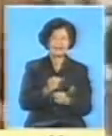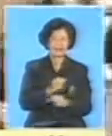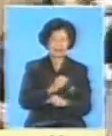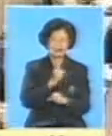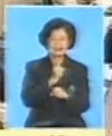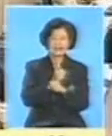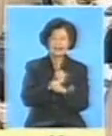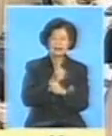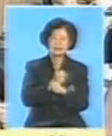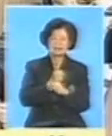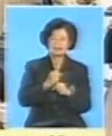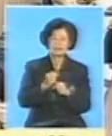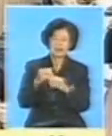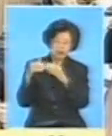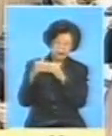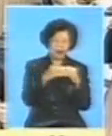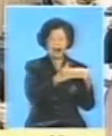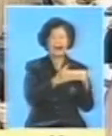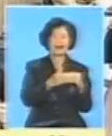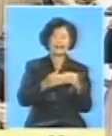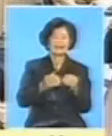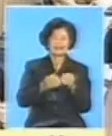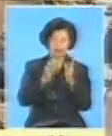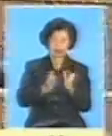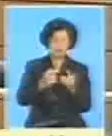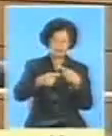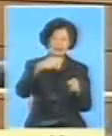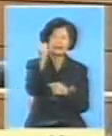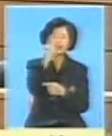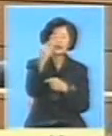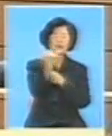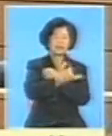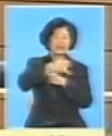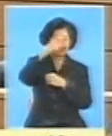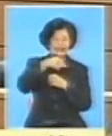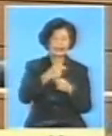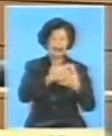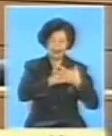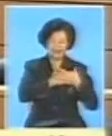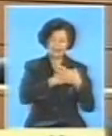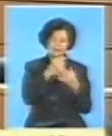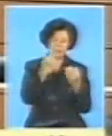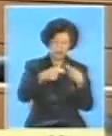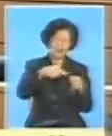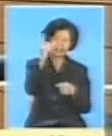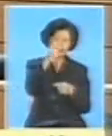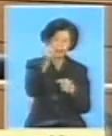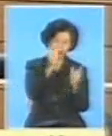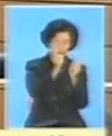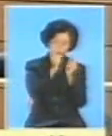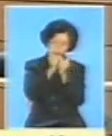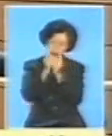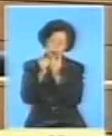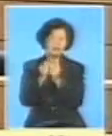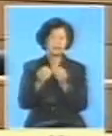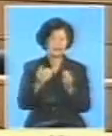อ่ะพาคนมาเที่ยวประเทศไทยรักกันชอบกันในระหว่างท่องเที่ยวเราเจอกันเนี่ยวันนั้นสมัครไปเยอะแล้วต